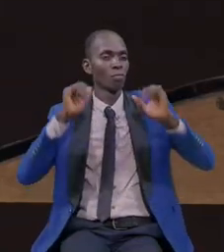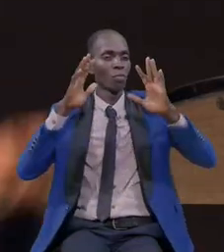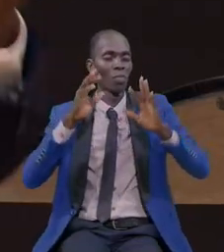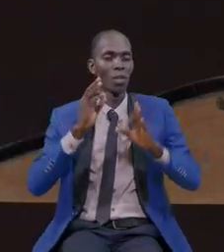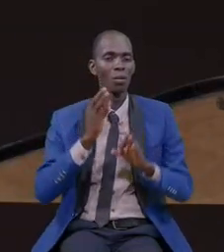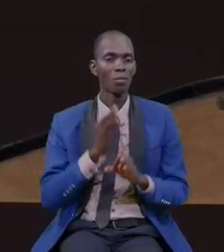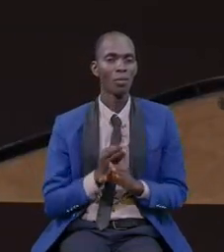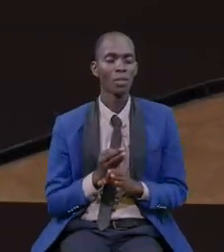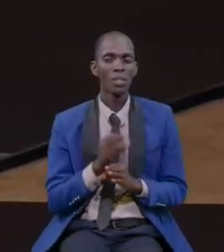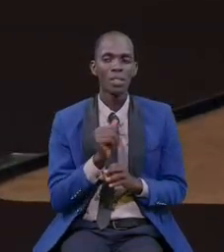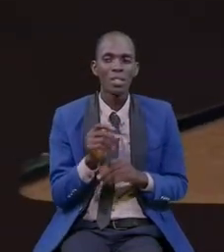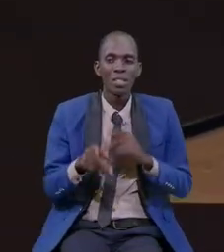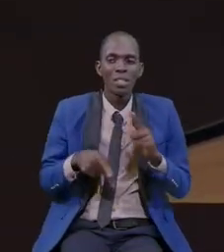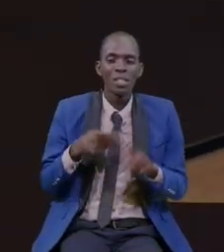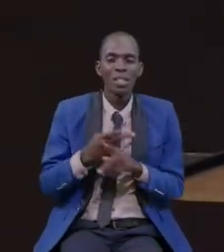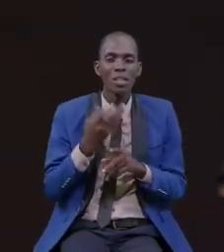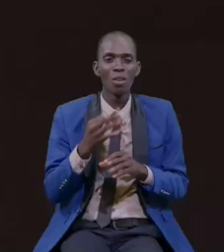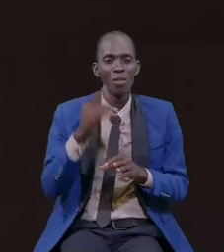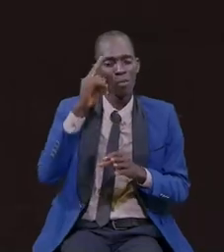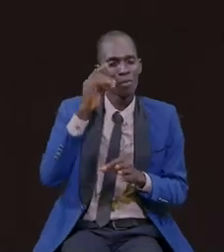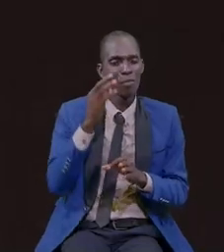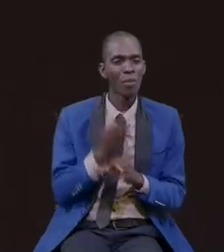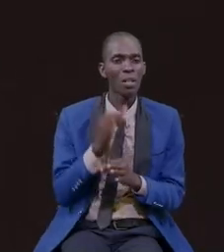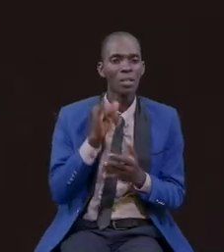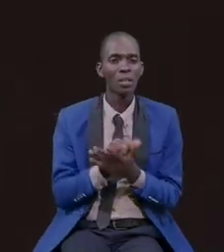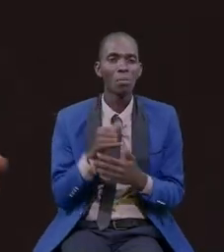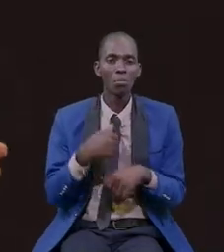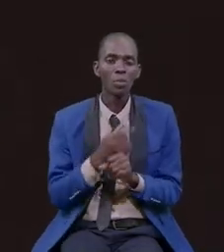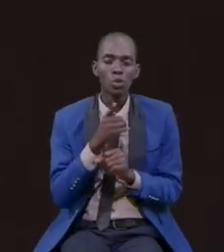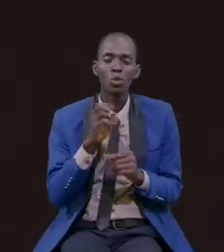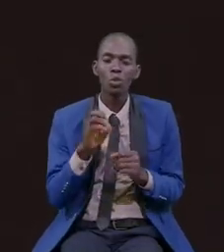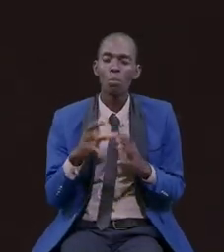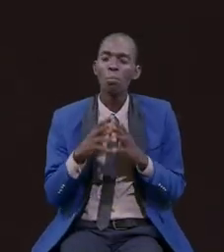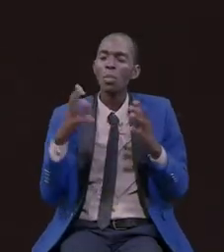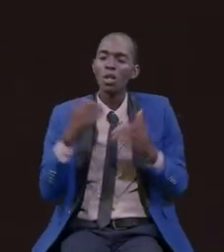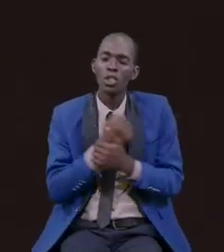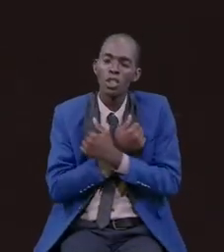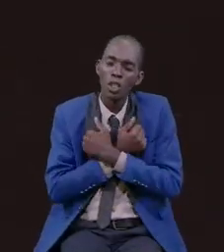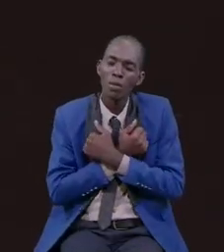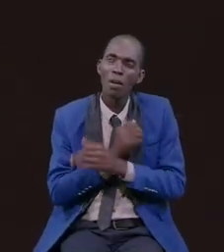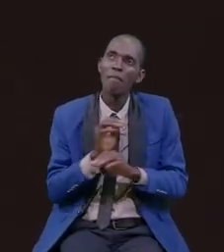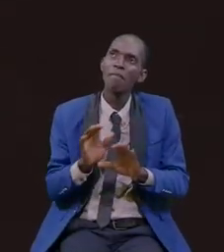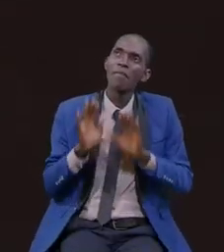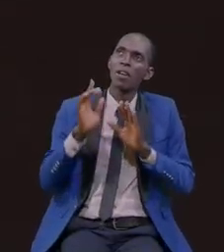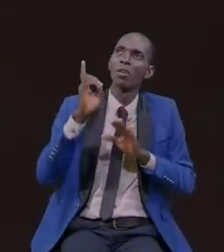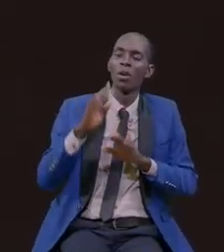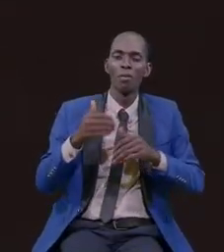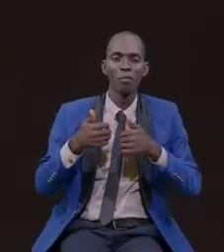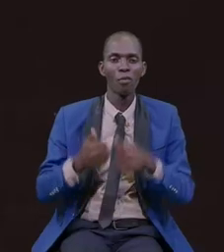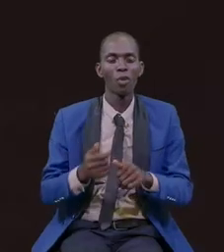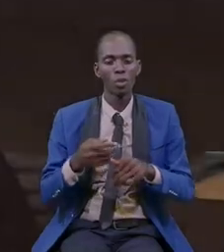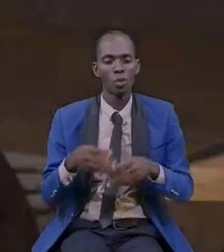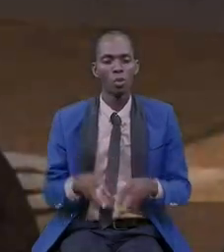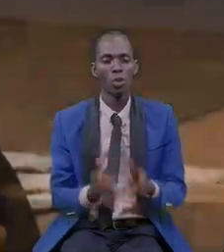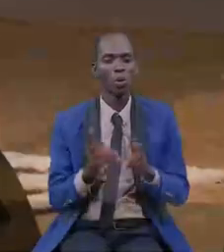consacrée est-ce qu'il va trouver cette sorte de foi qui vous donnera d'aimer Dieu et de lui de le craindre de marcher sur la voie